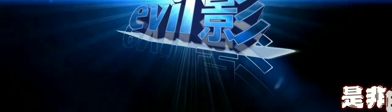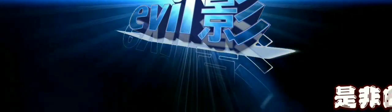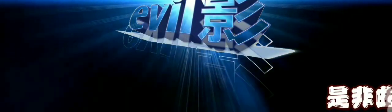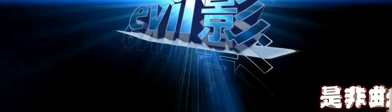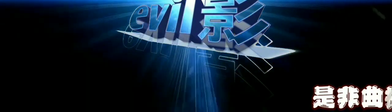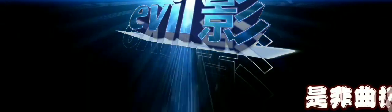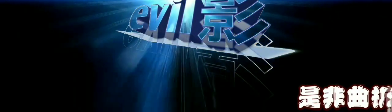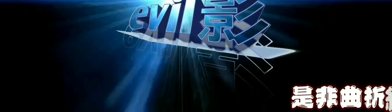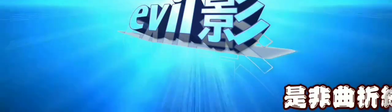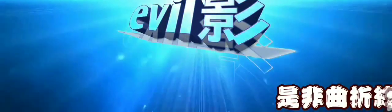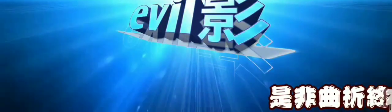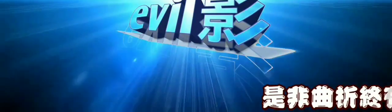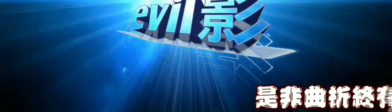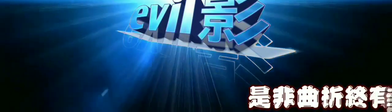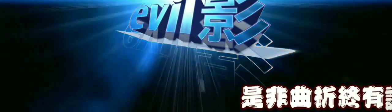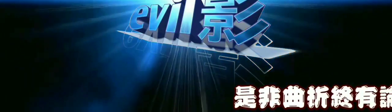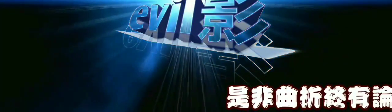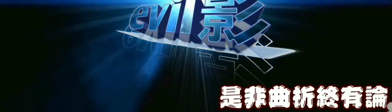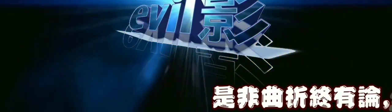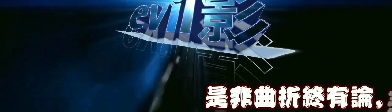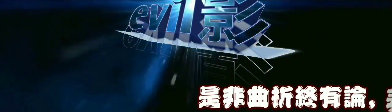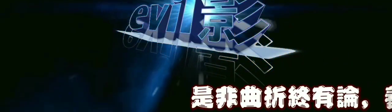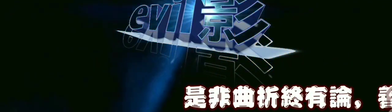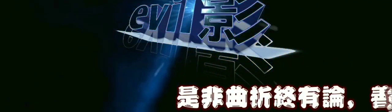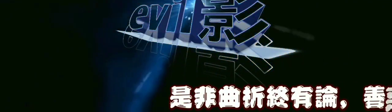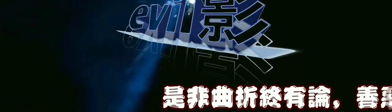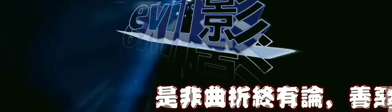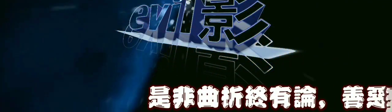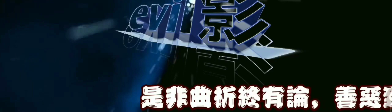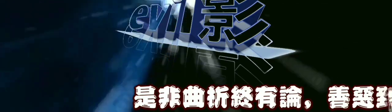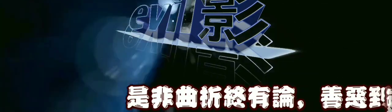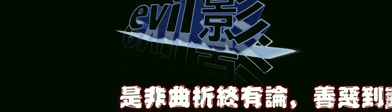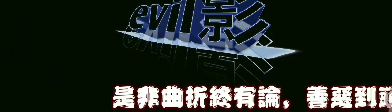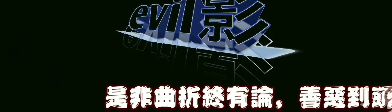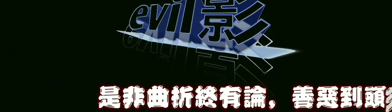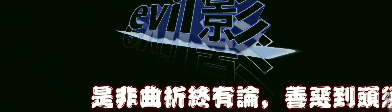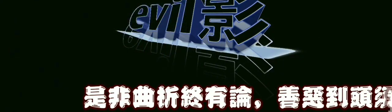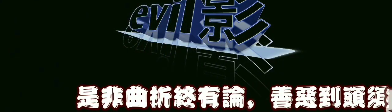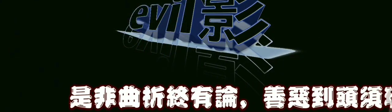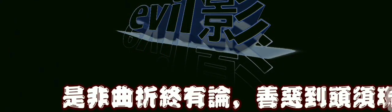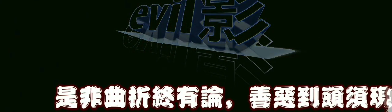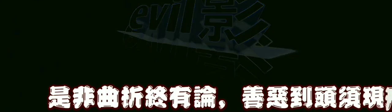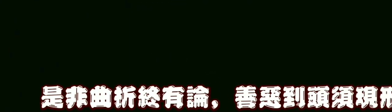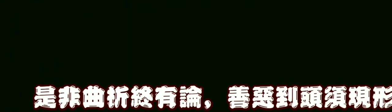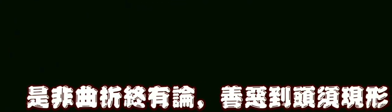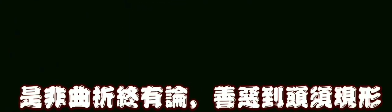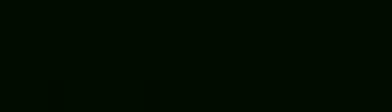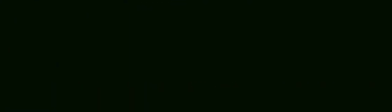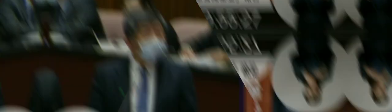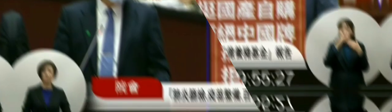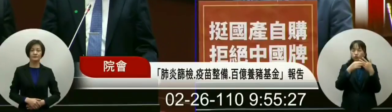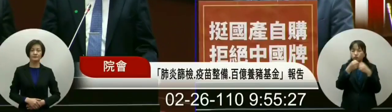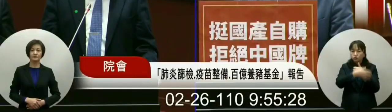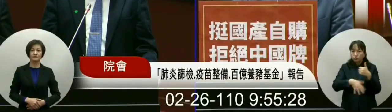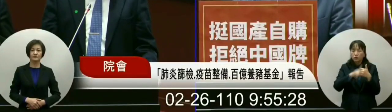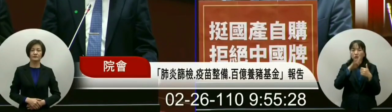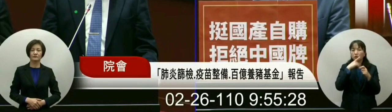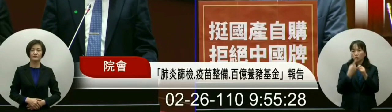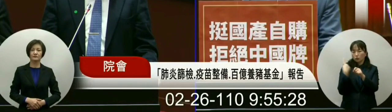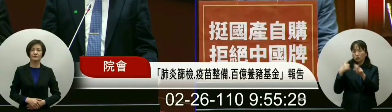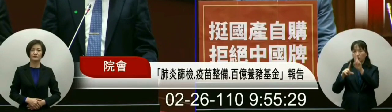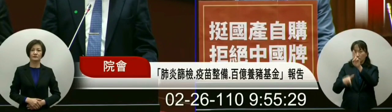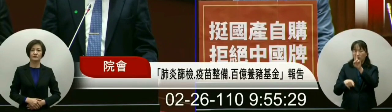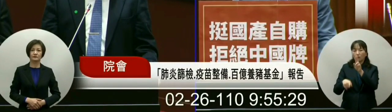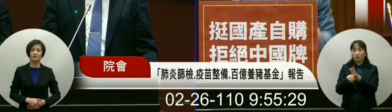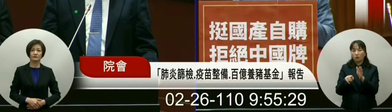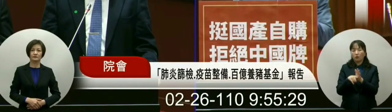是非曲折总有论，陷入道条所现行。 其实去年十二月